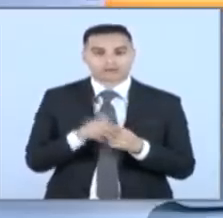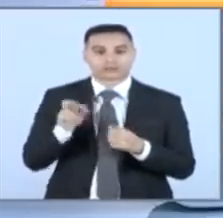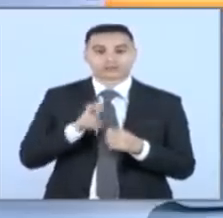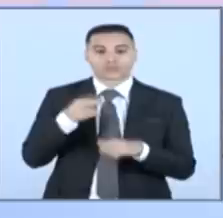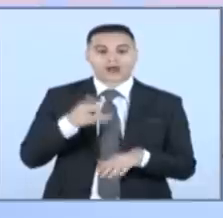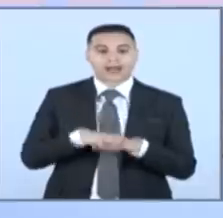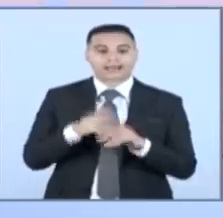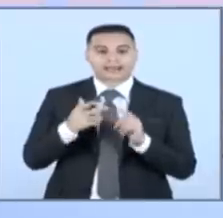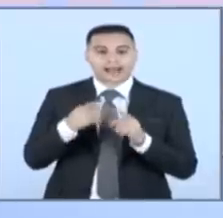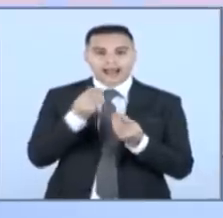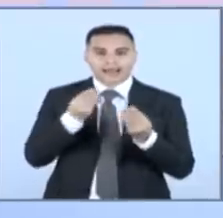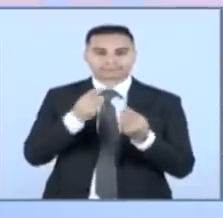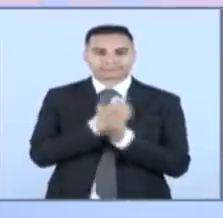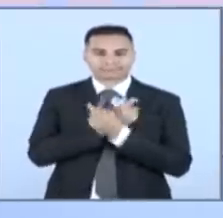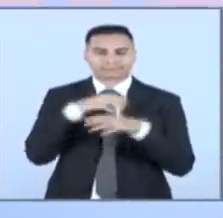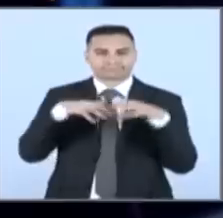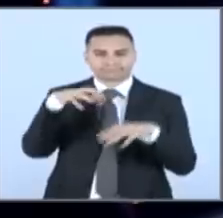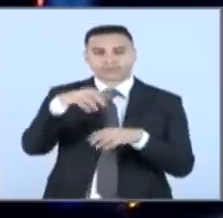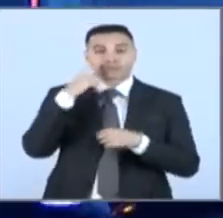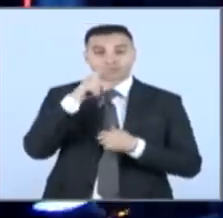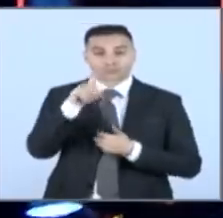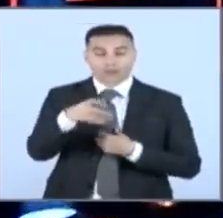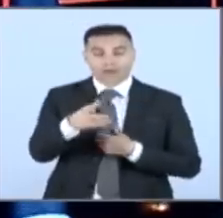السؤال الثالث: لوحات ومعالم، والسؤال هو